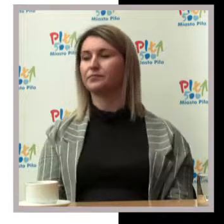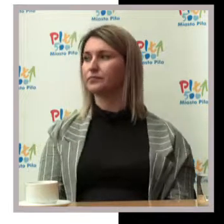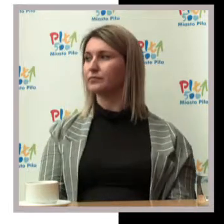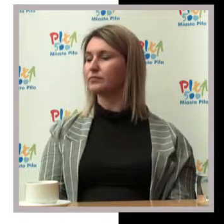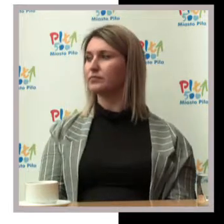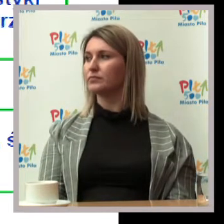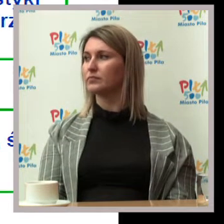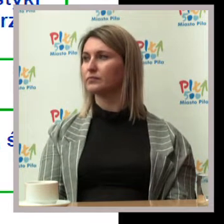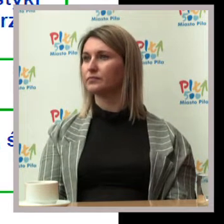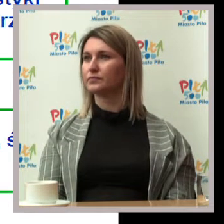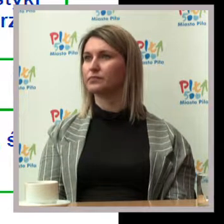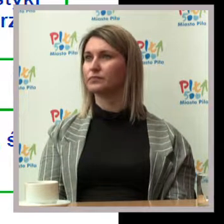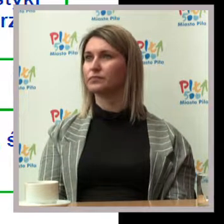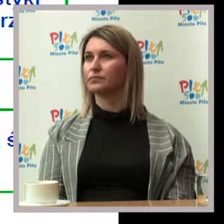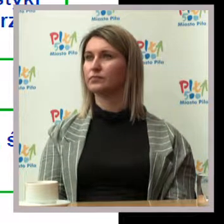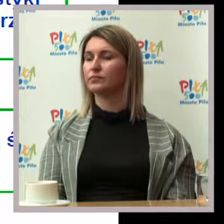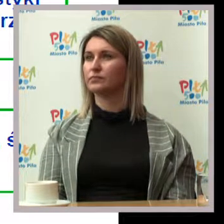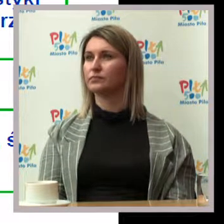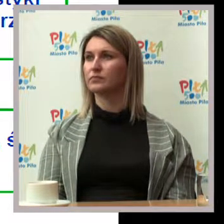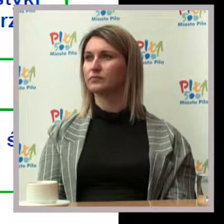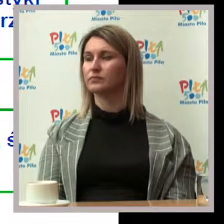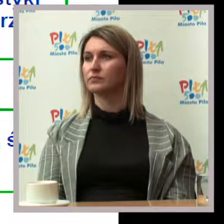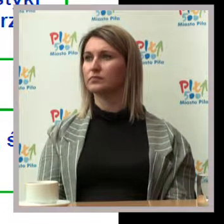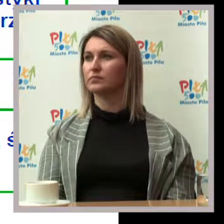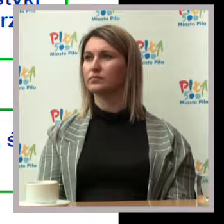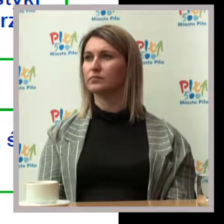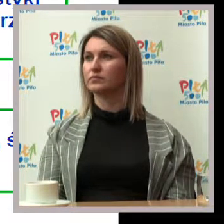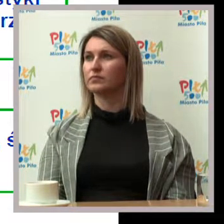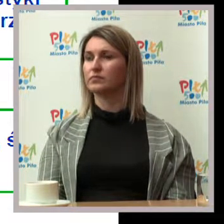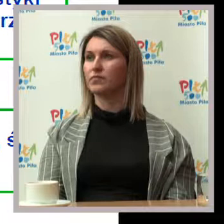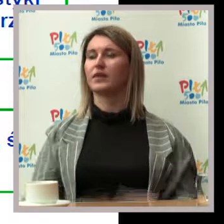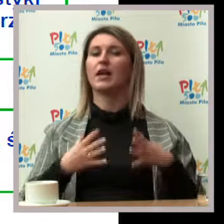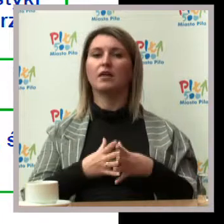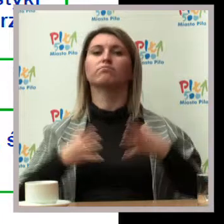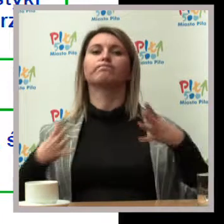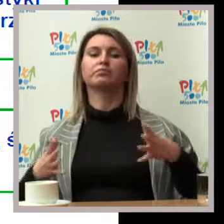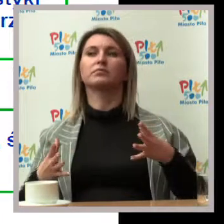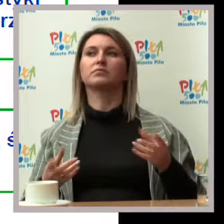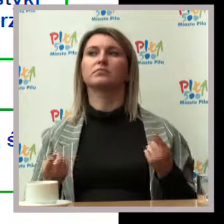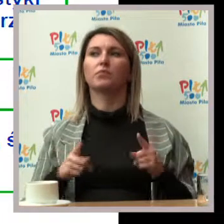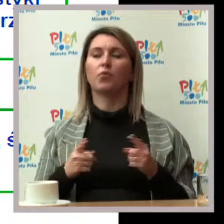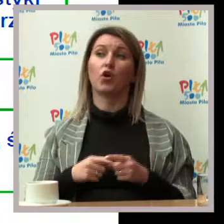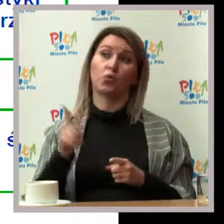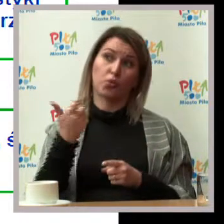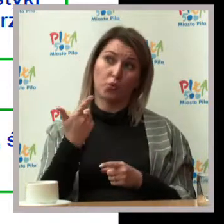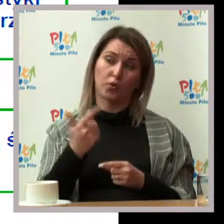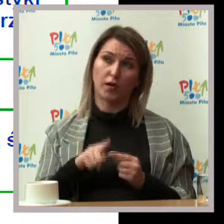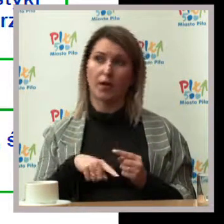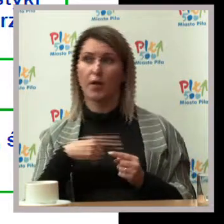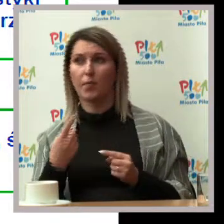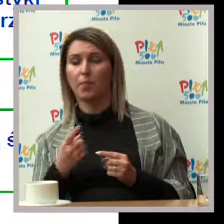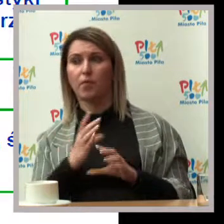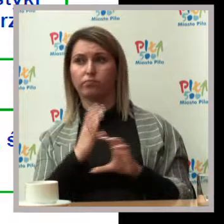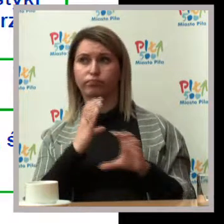musieliśmy zabezpieczyć w budżecie kolejnego roku. Rewitalizacja, największy projekt, drugi właściwie po